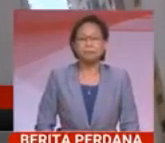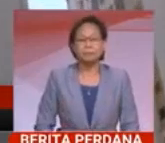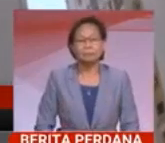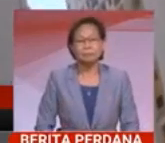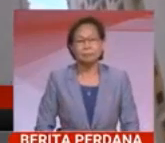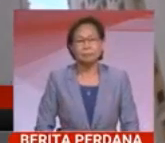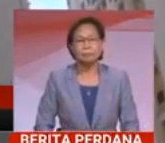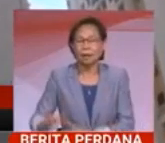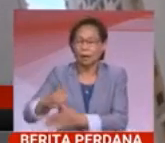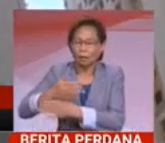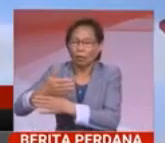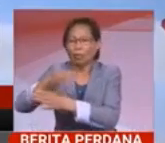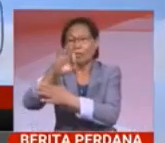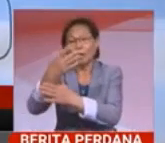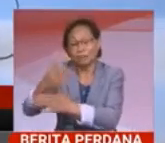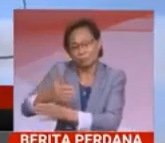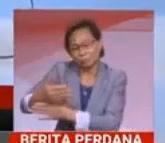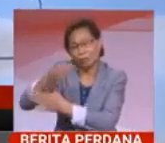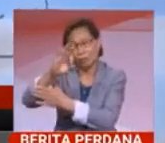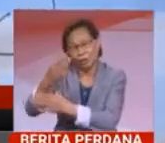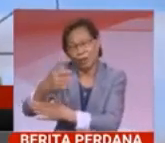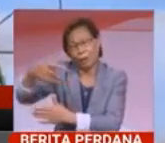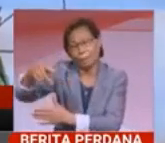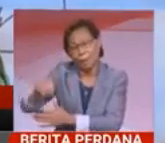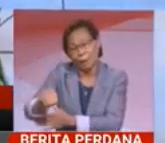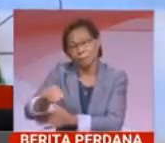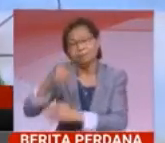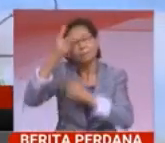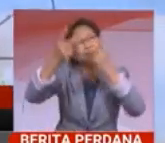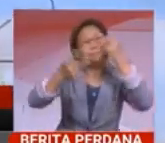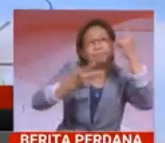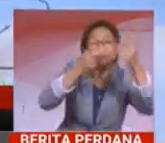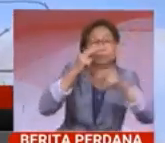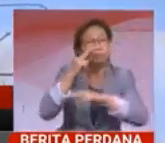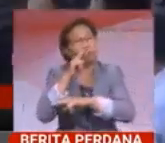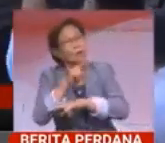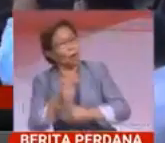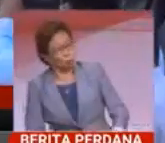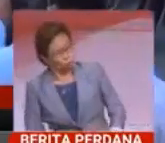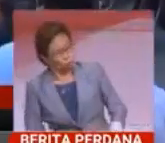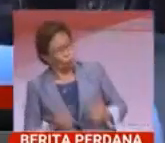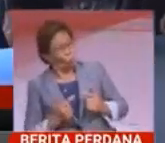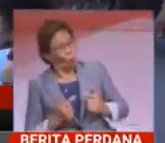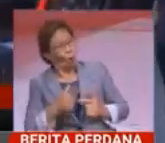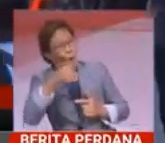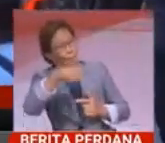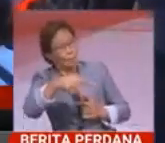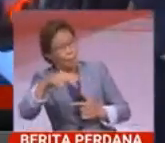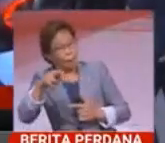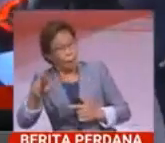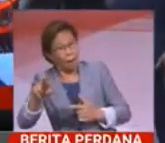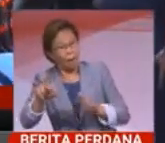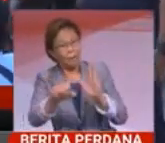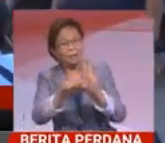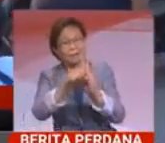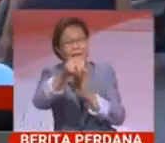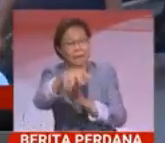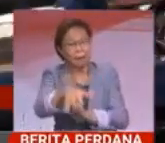hai berkongsi di laman facebook perdana menteri meninjau dan melihat sendiri kehidupan penduduk di pioret dc rejang di setapak